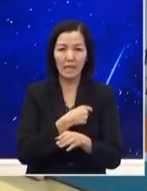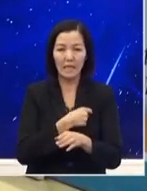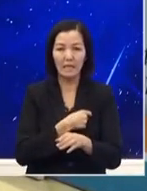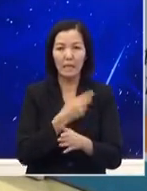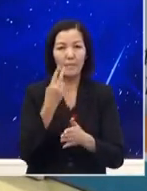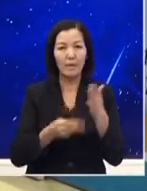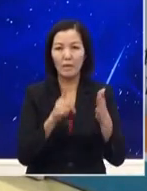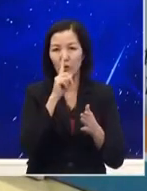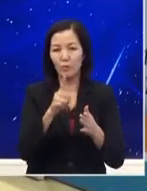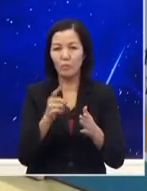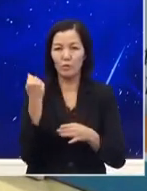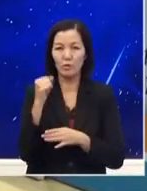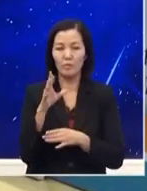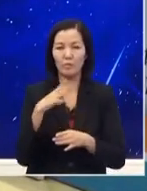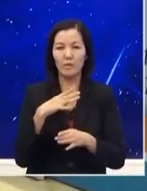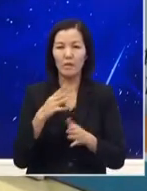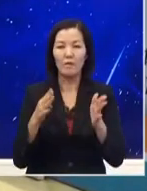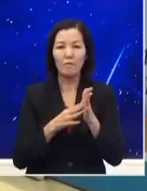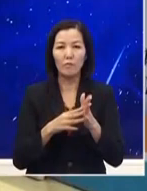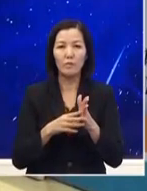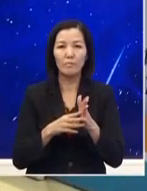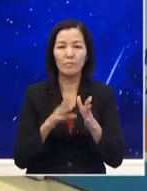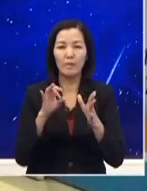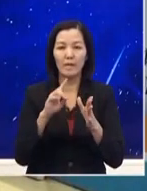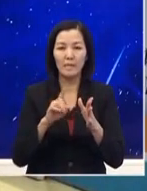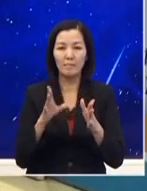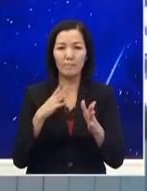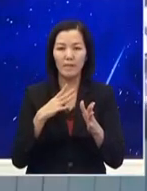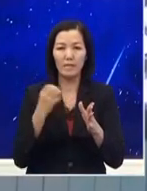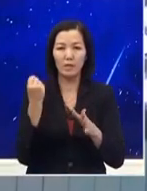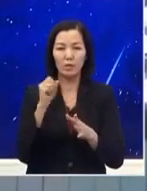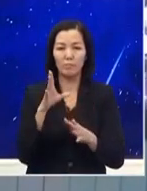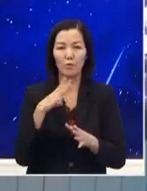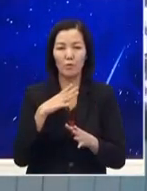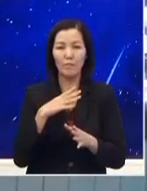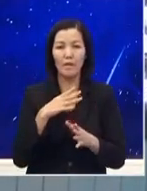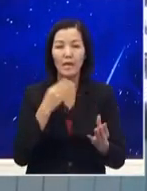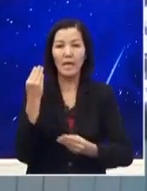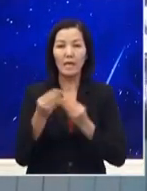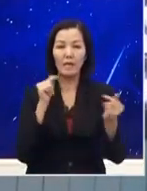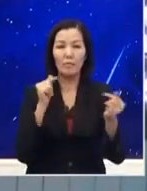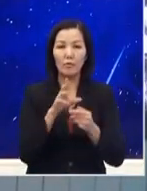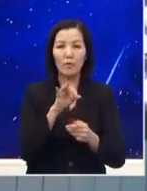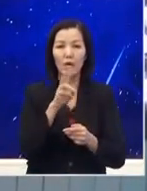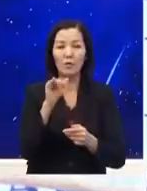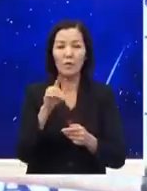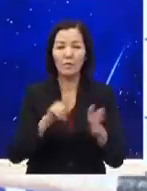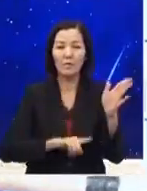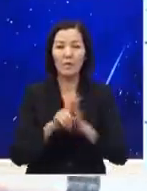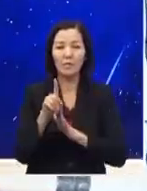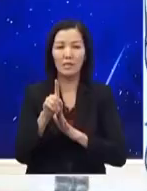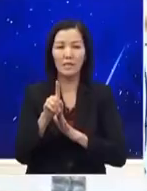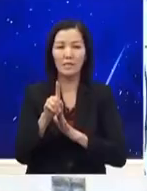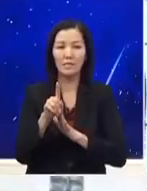уступим, так как наш клуб уже является 8-кратным чемпионом Казахстана. Игра клуба ЖТСУ против команды Ару Астана началась, как и